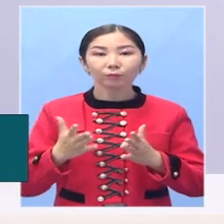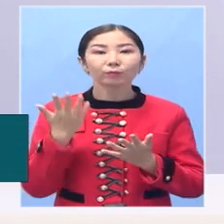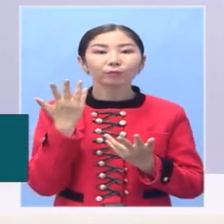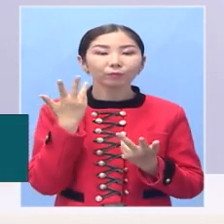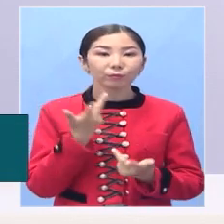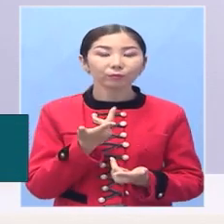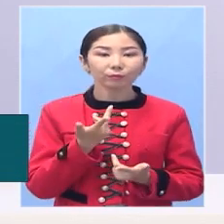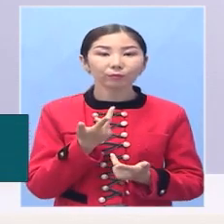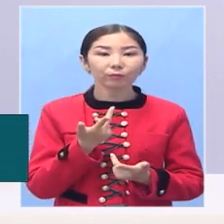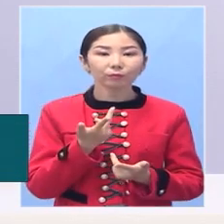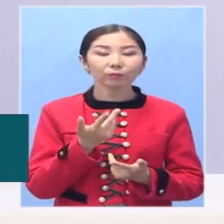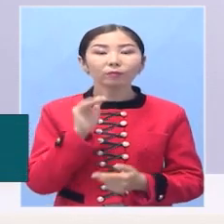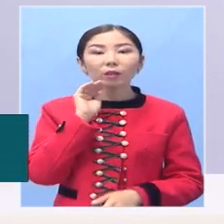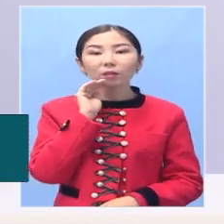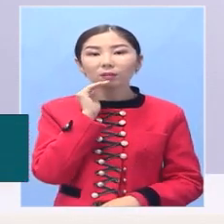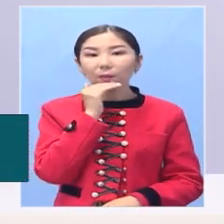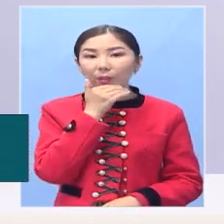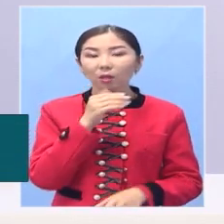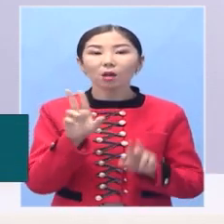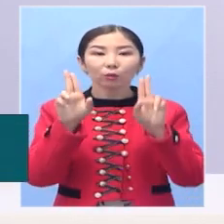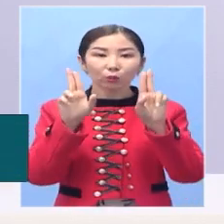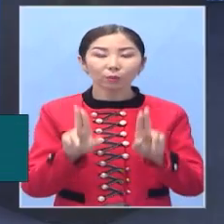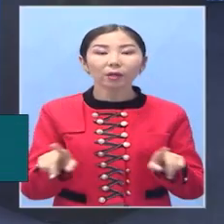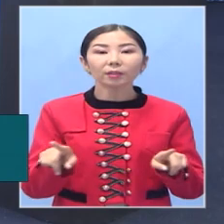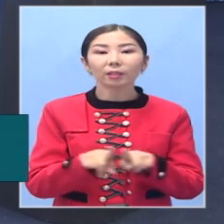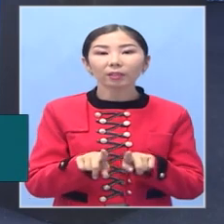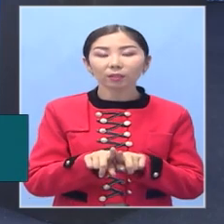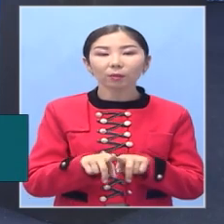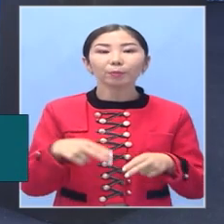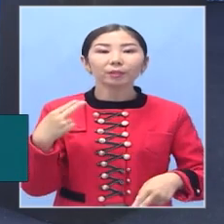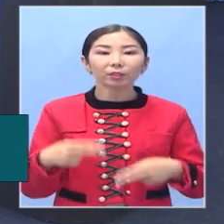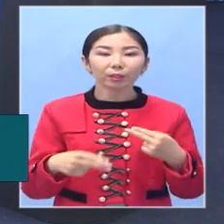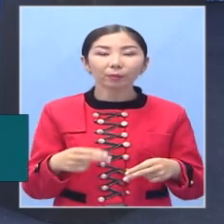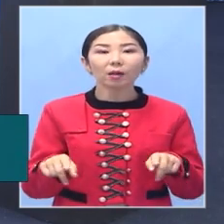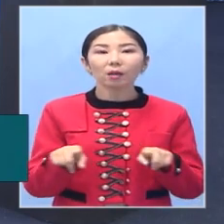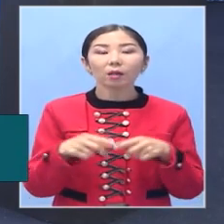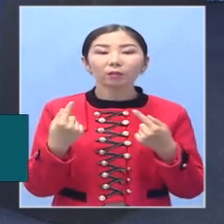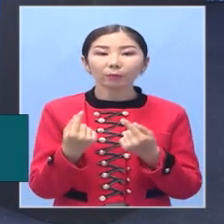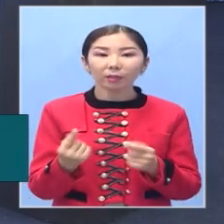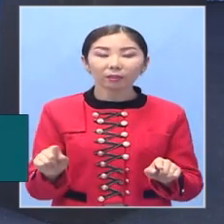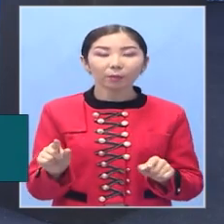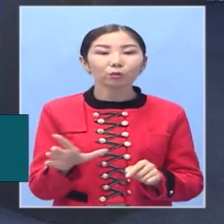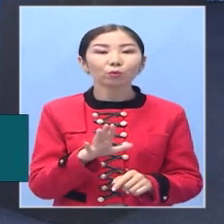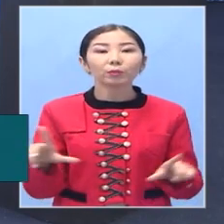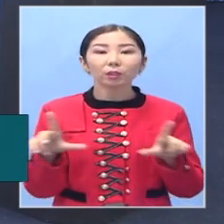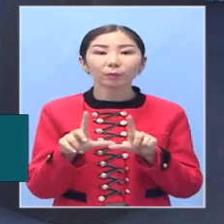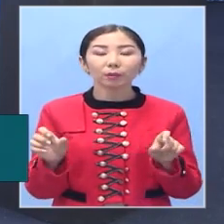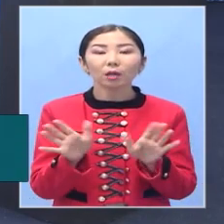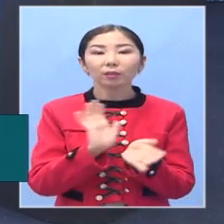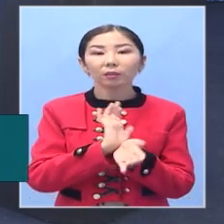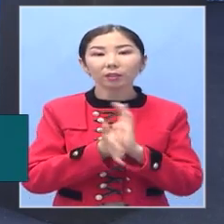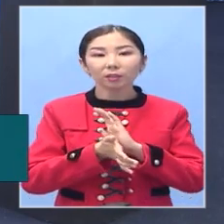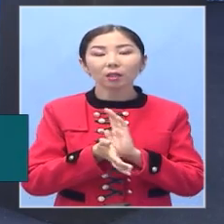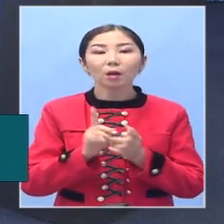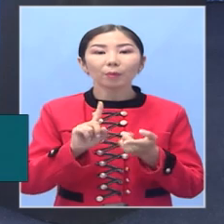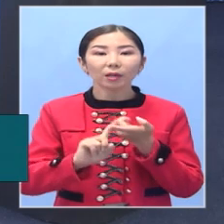қаншалықты сапасын нормаға сәйкес емес пе, соның барлығын сол мекемемен бізде тығыз байланыстамыз